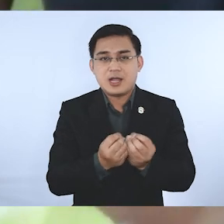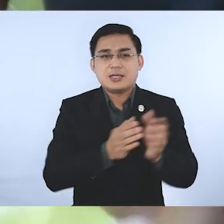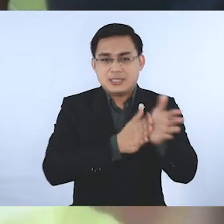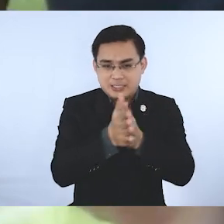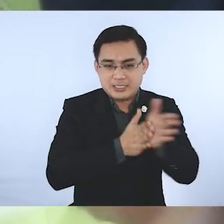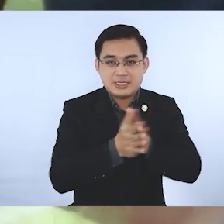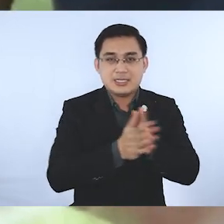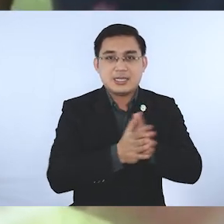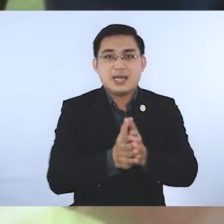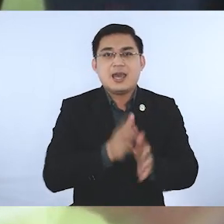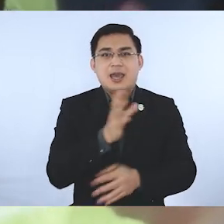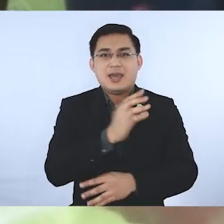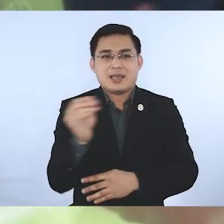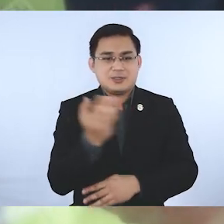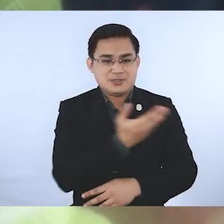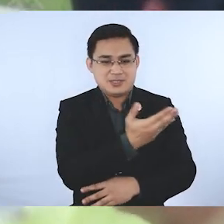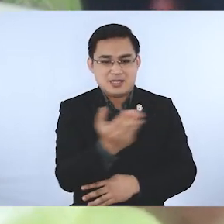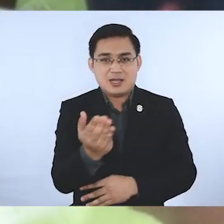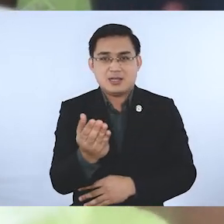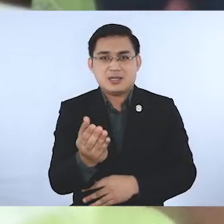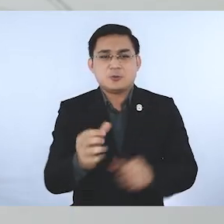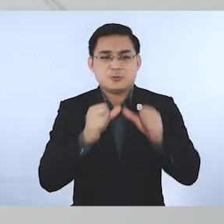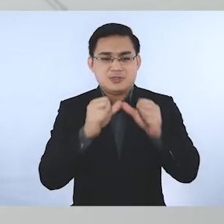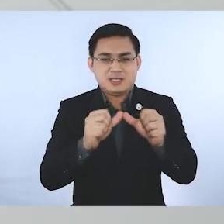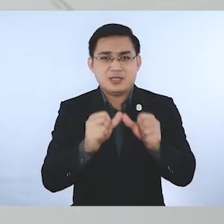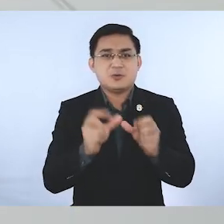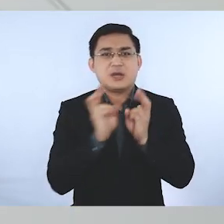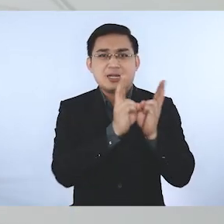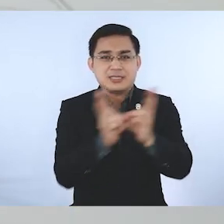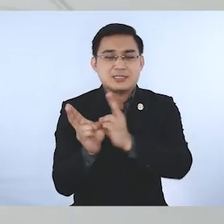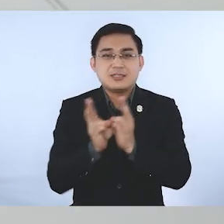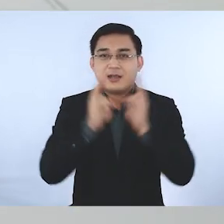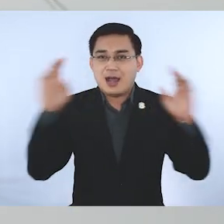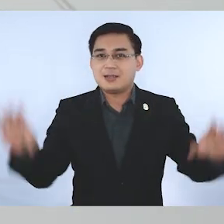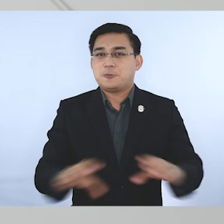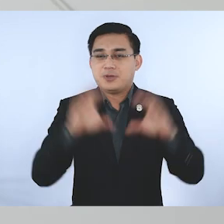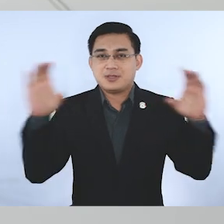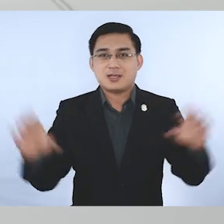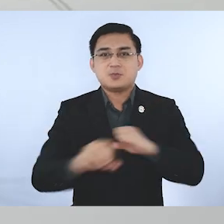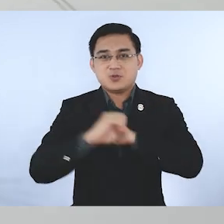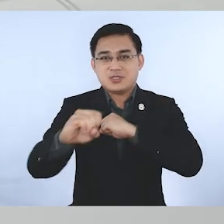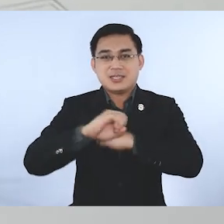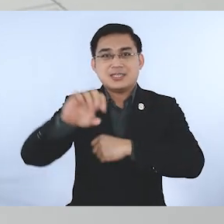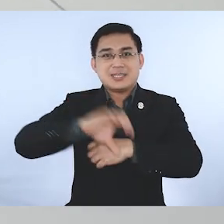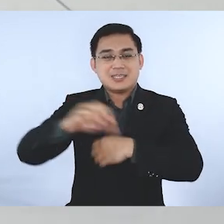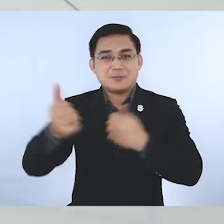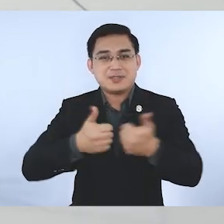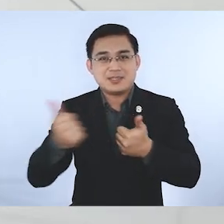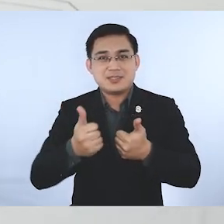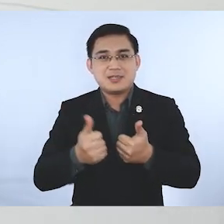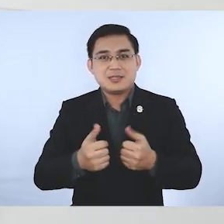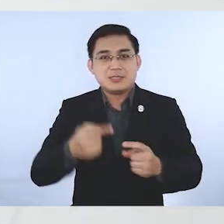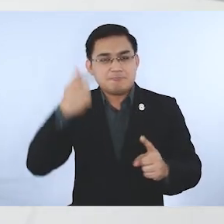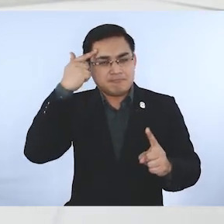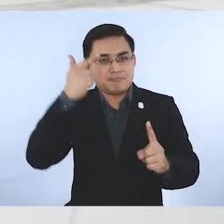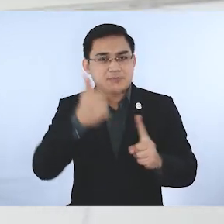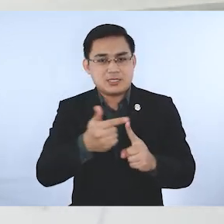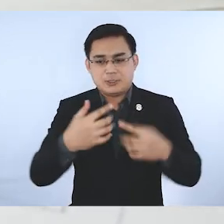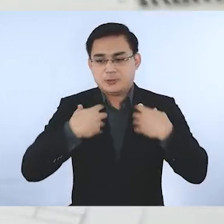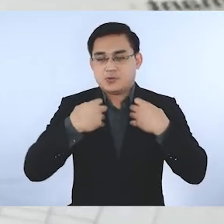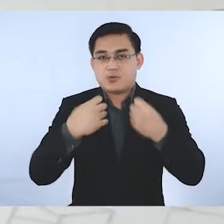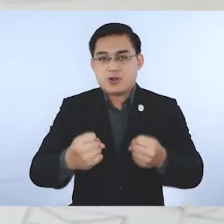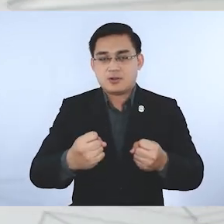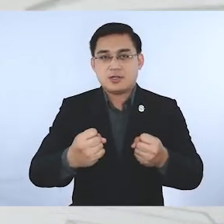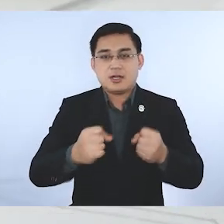kasiglahan at sila ay patuloy na kaisa sa mga aktibidad na nilulunsad sa iglesia na naglalayong mapatatag ang